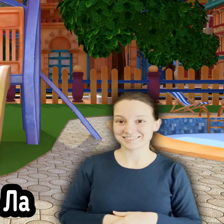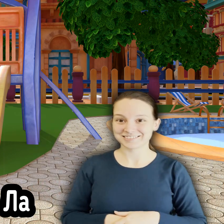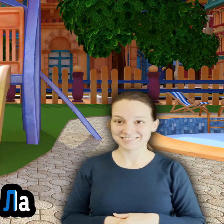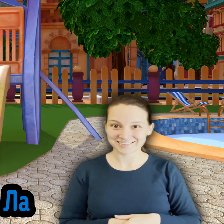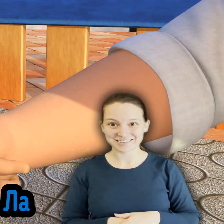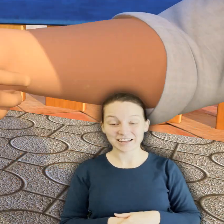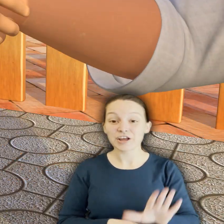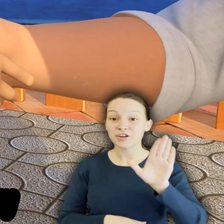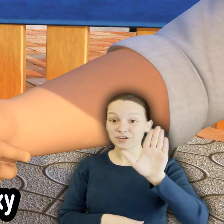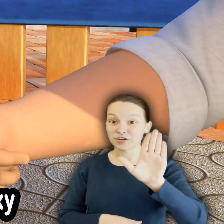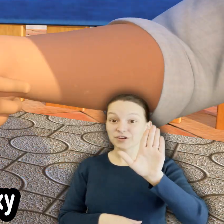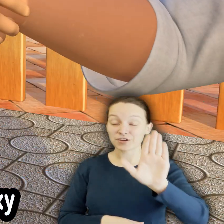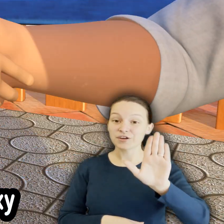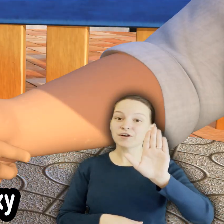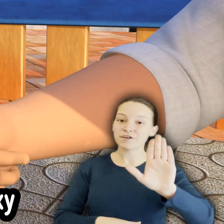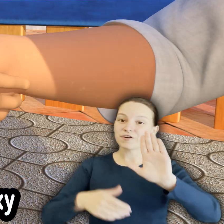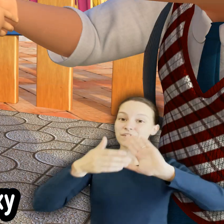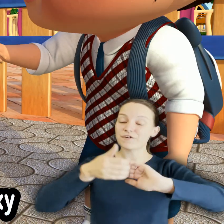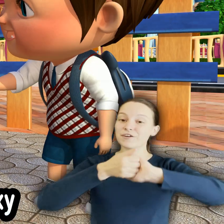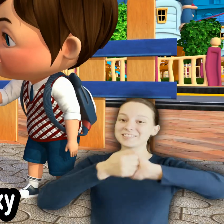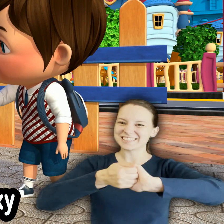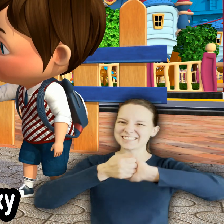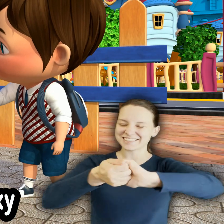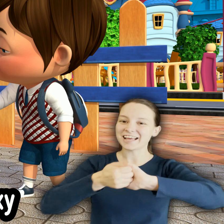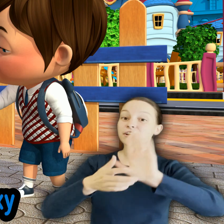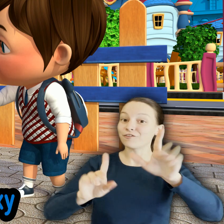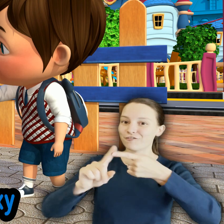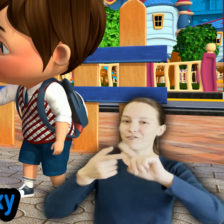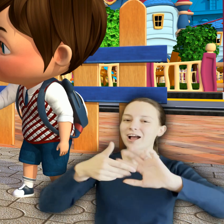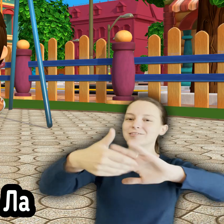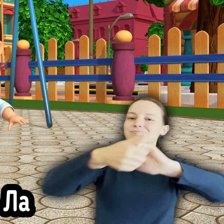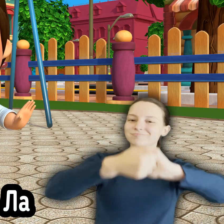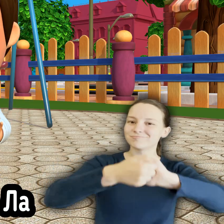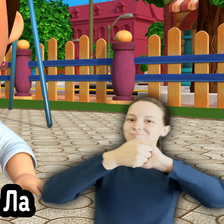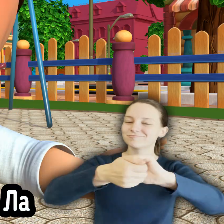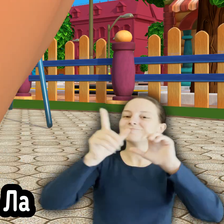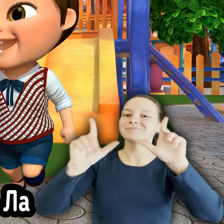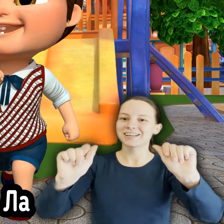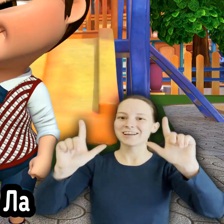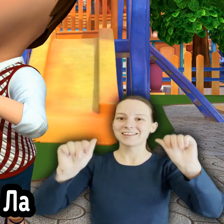Ла-ла-ла-ла-ла-ла-ла-ла. Другу жми покрепче руку.